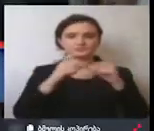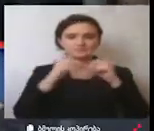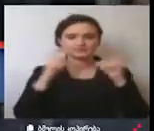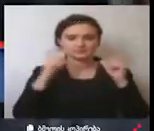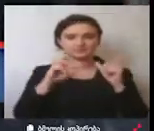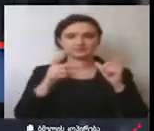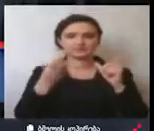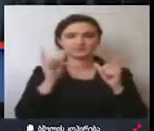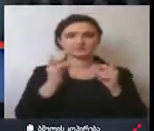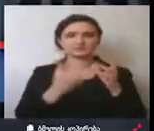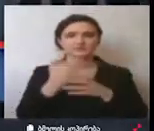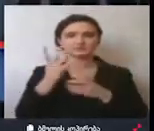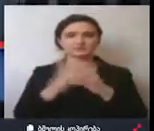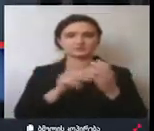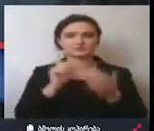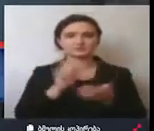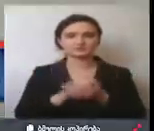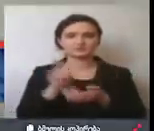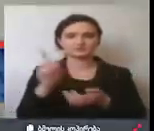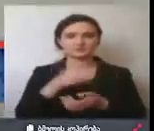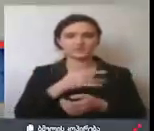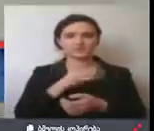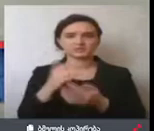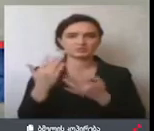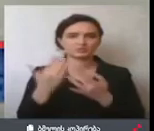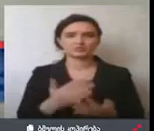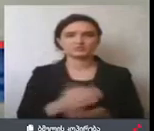ერთჯერადი ხელთათმანის ტარება მკაცრად მოეთხოვებათ.